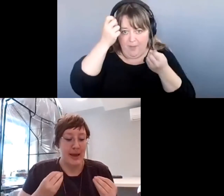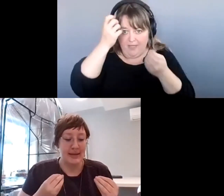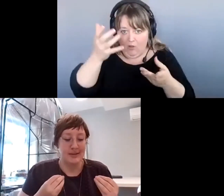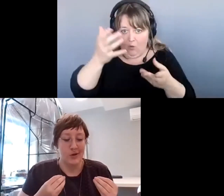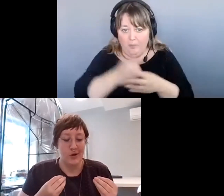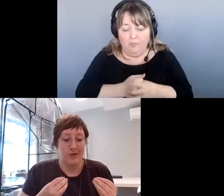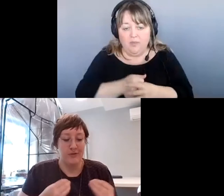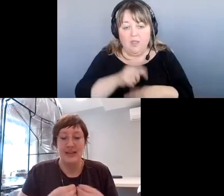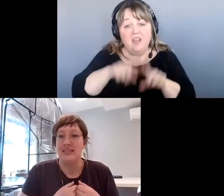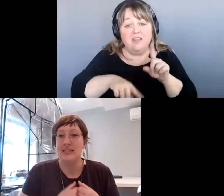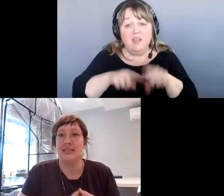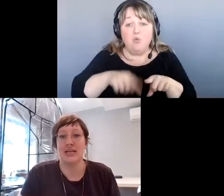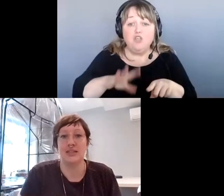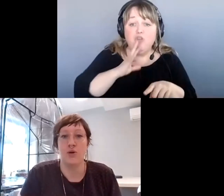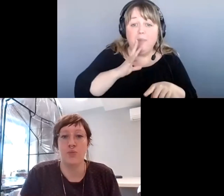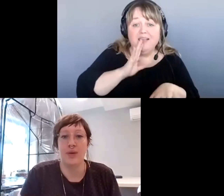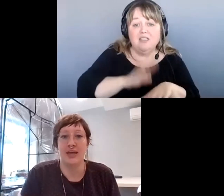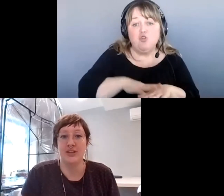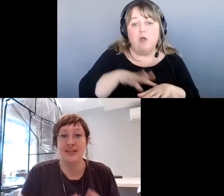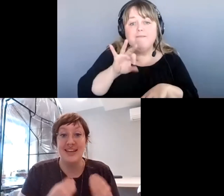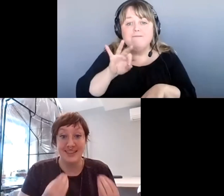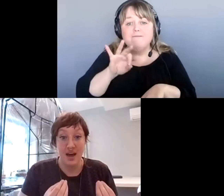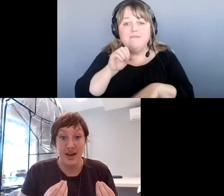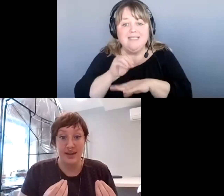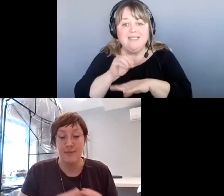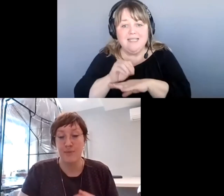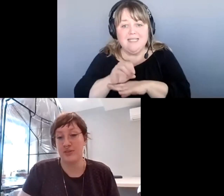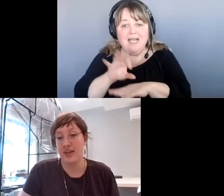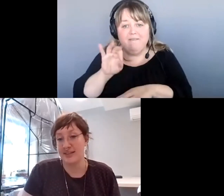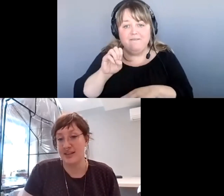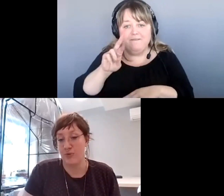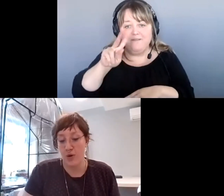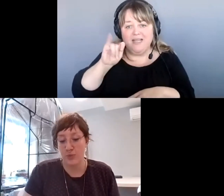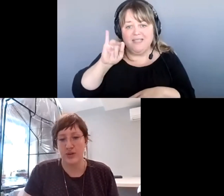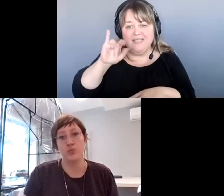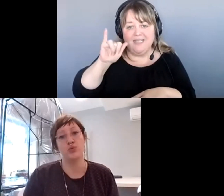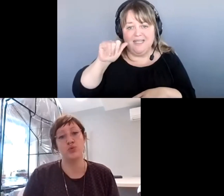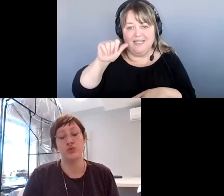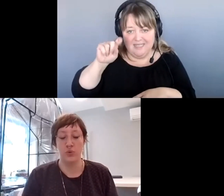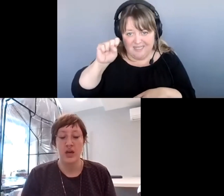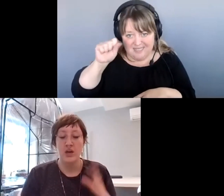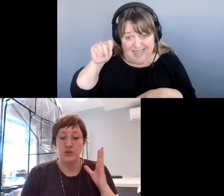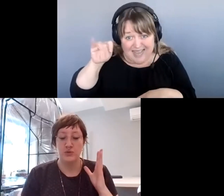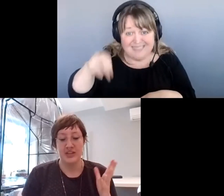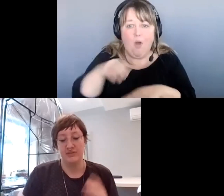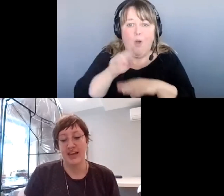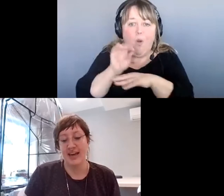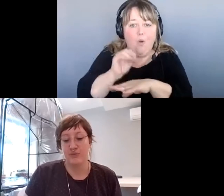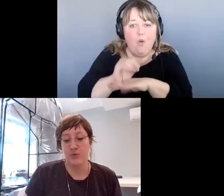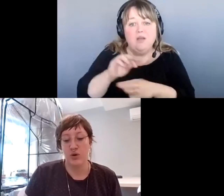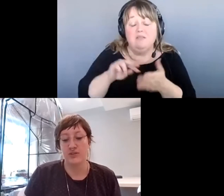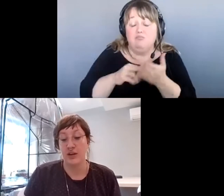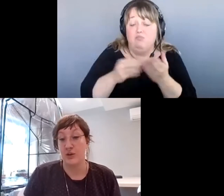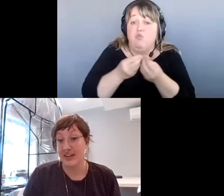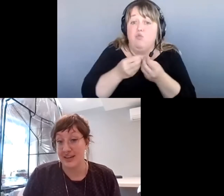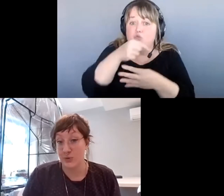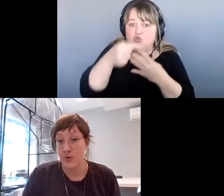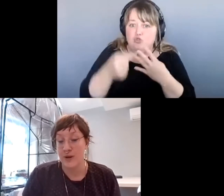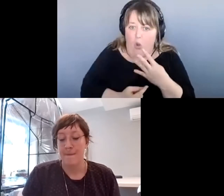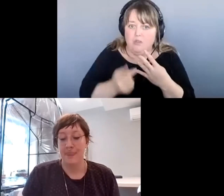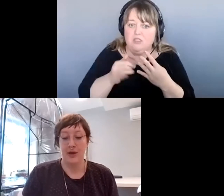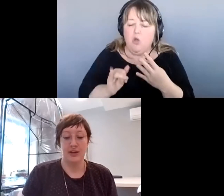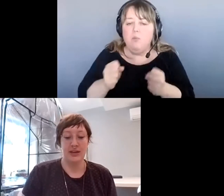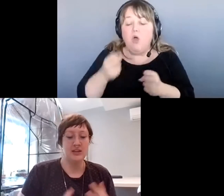parfois, je vais parler de fertilisation. Bien, il y a des détails importants à savoir, puis il y en a beaucoup. Donc, je vous inviterai à aller voir dans le